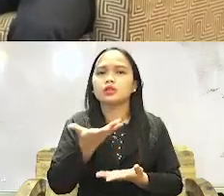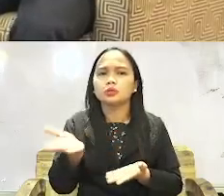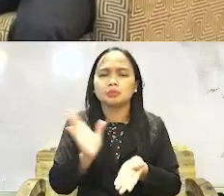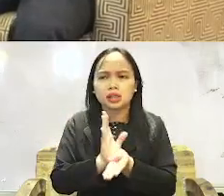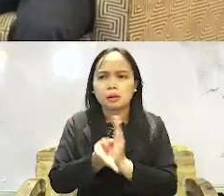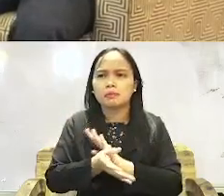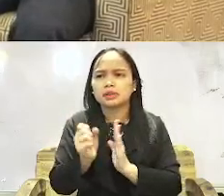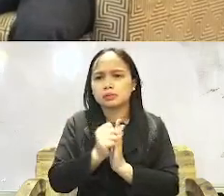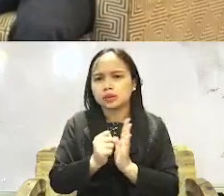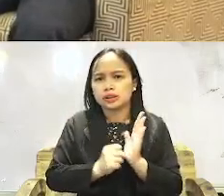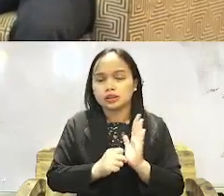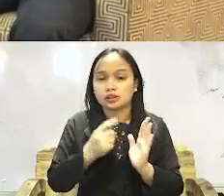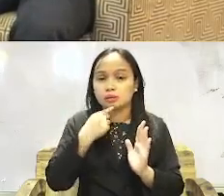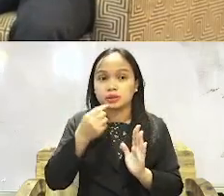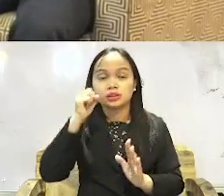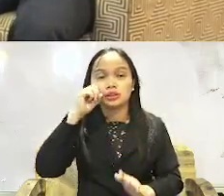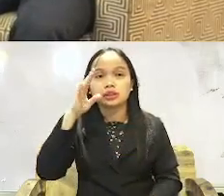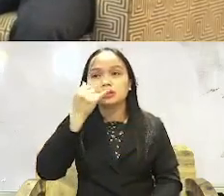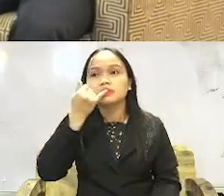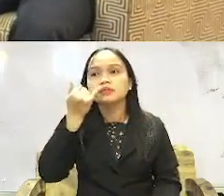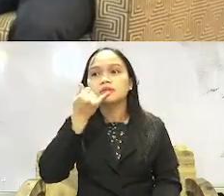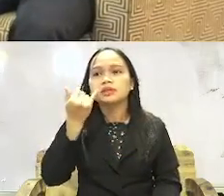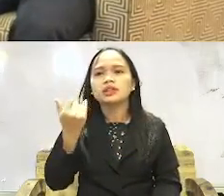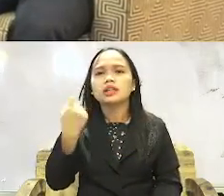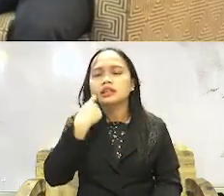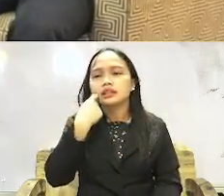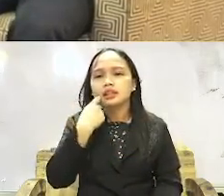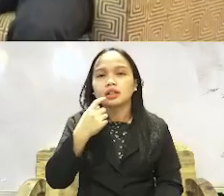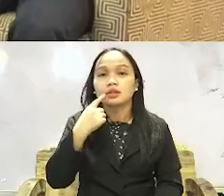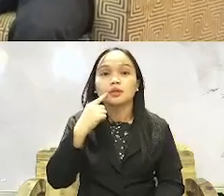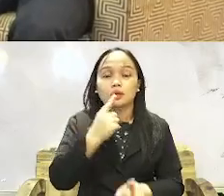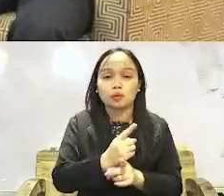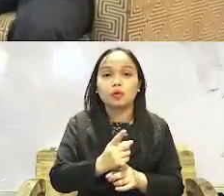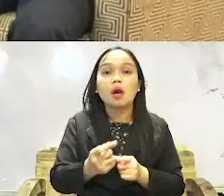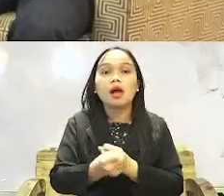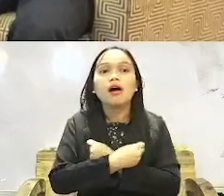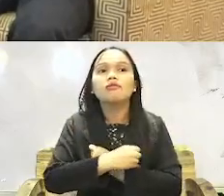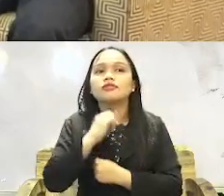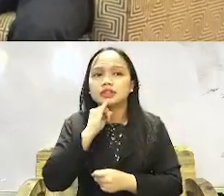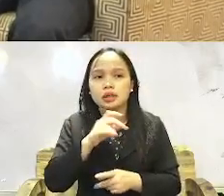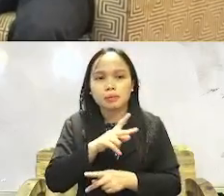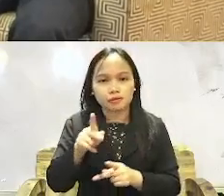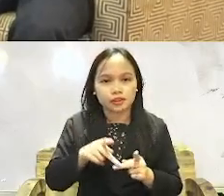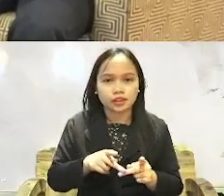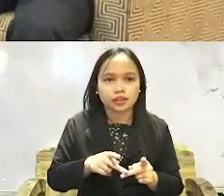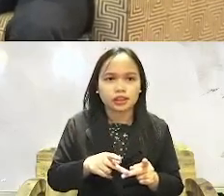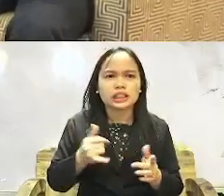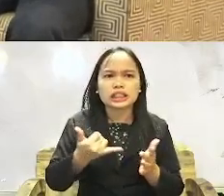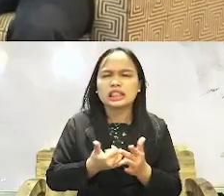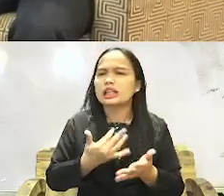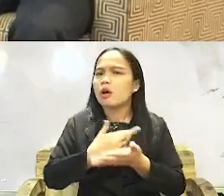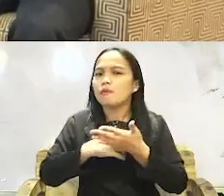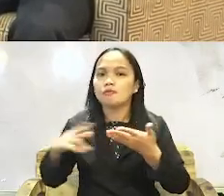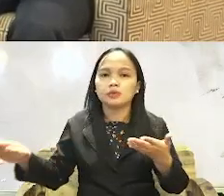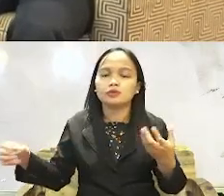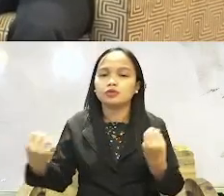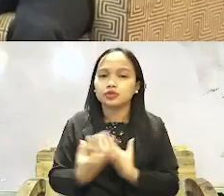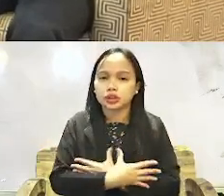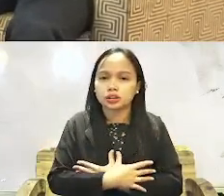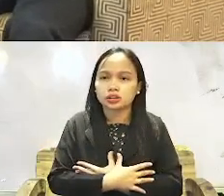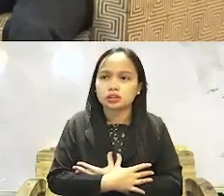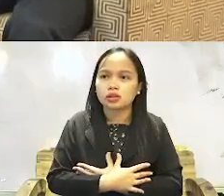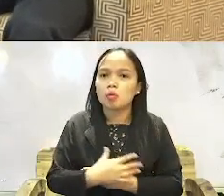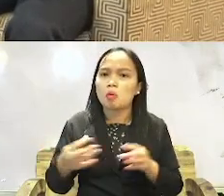Kasi maganda yung binanggit ni Sir Jao kanina eh. Yung true love, perfect. Casted out fear. Wala ka